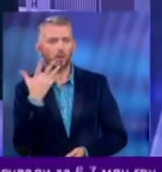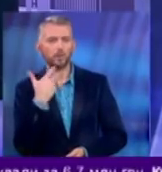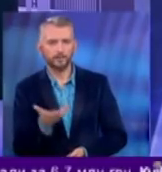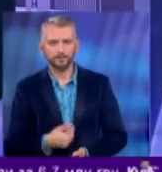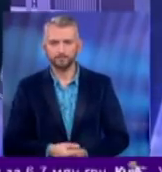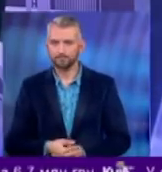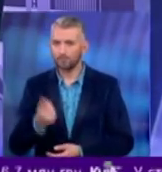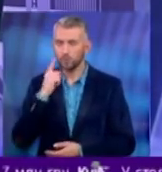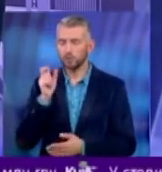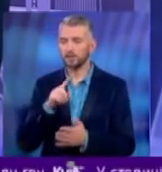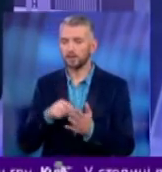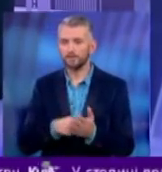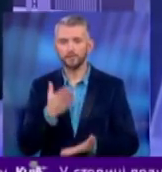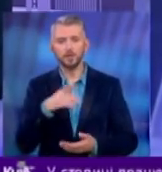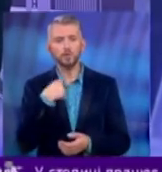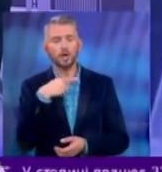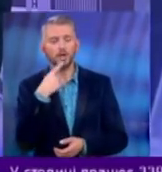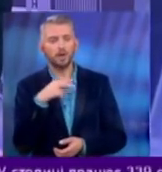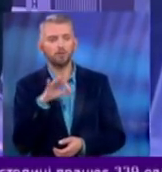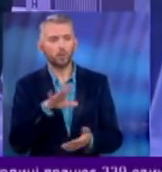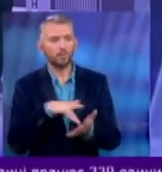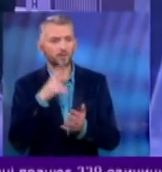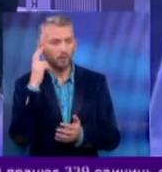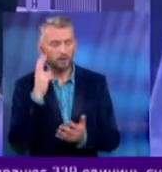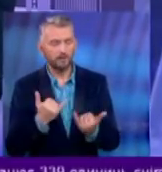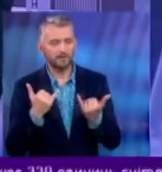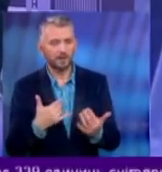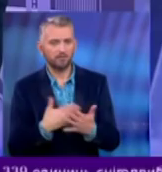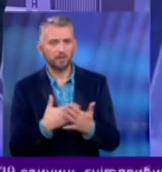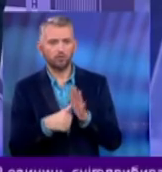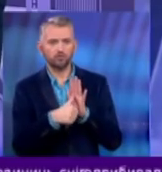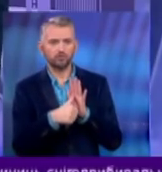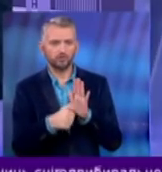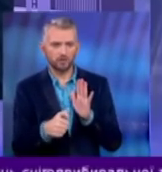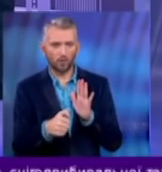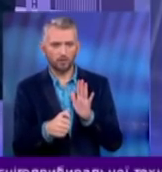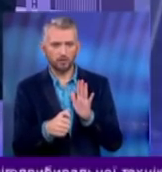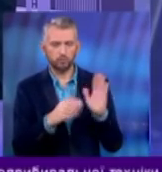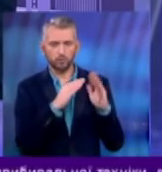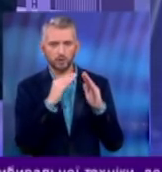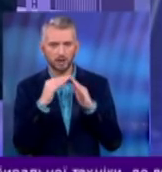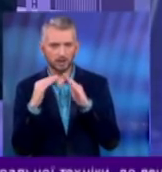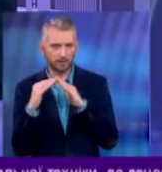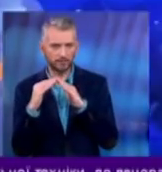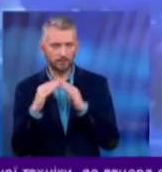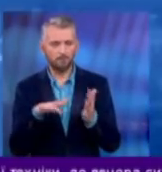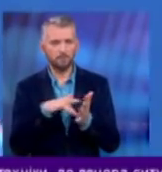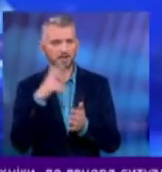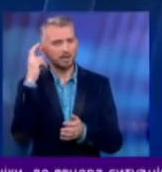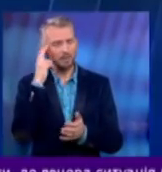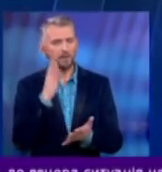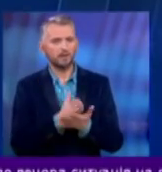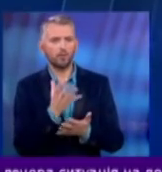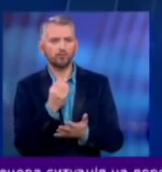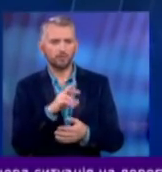Почули питання. Якщо казати про місто Київ, то зараз близько 600 будинків в місті Києві знаходиться